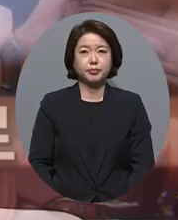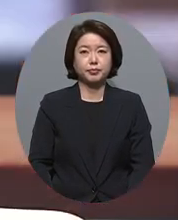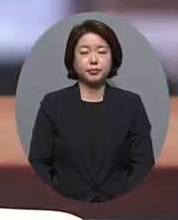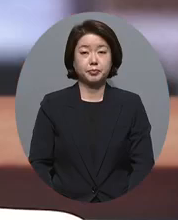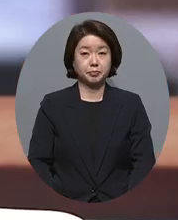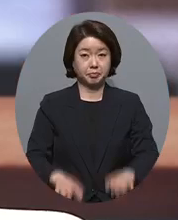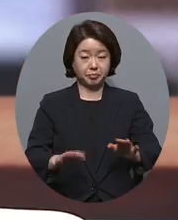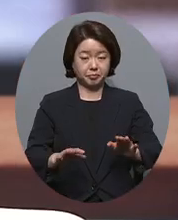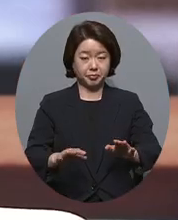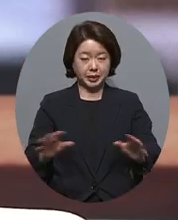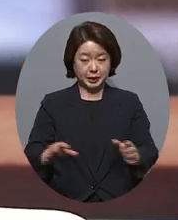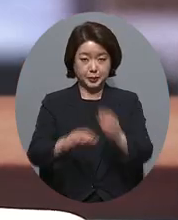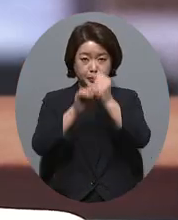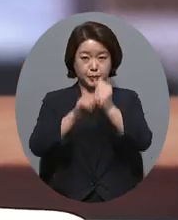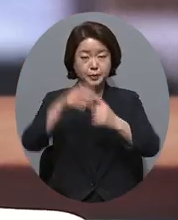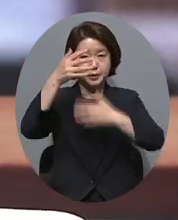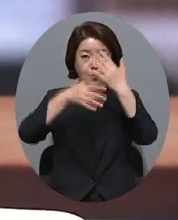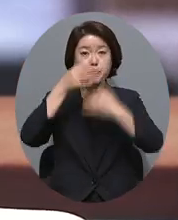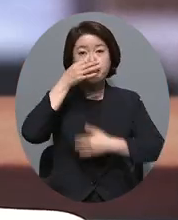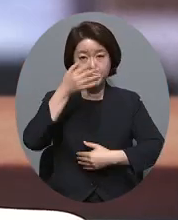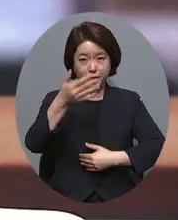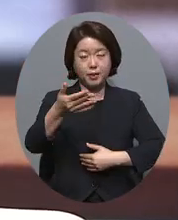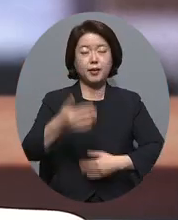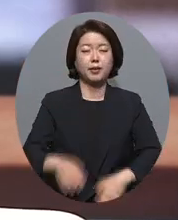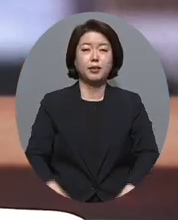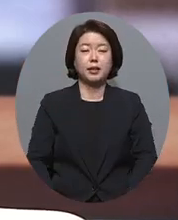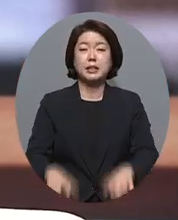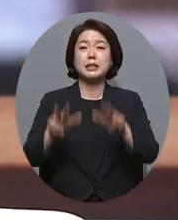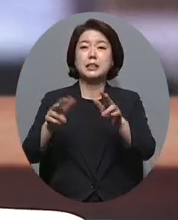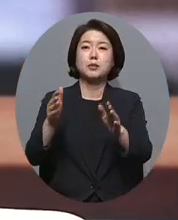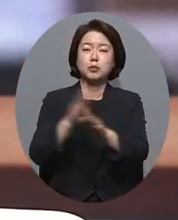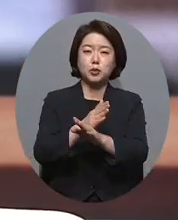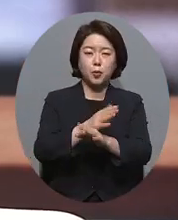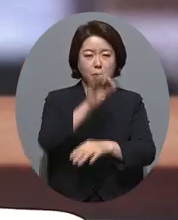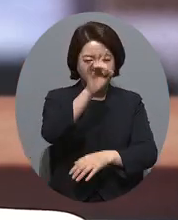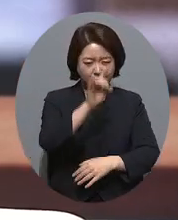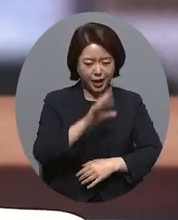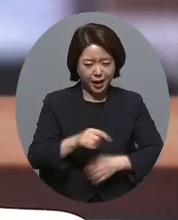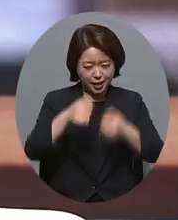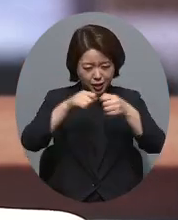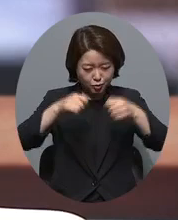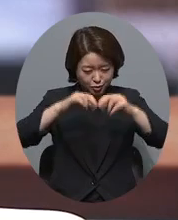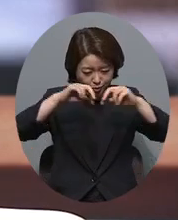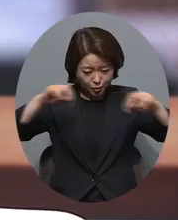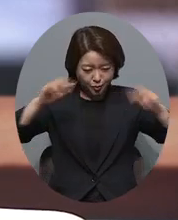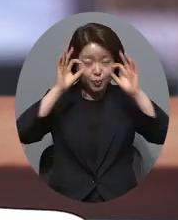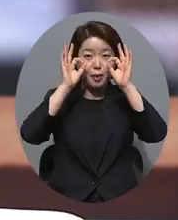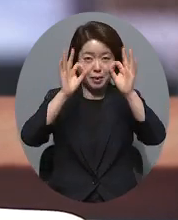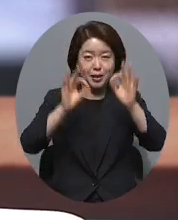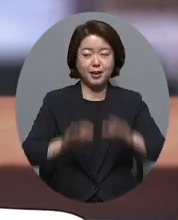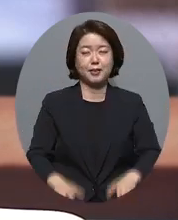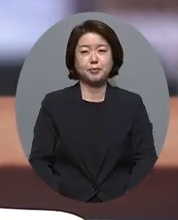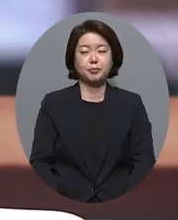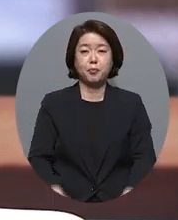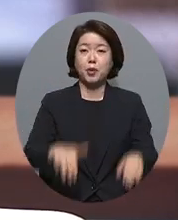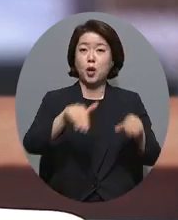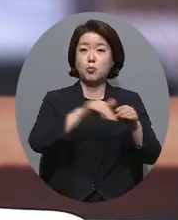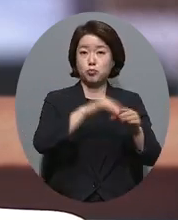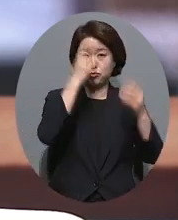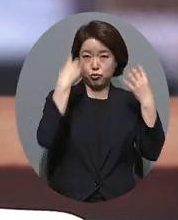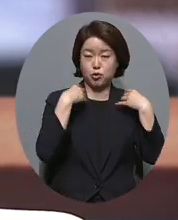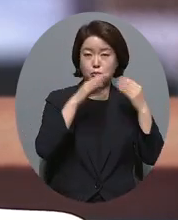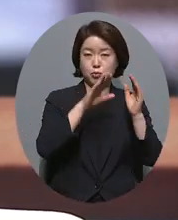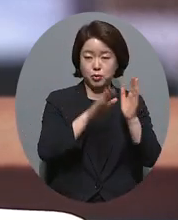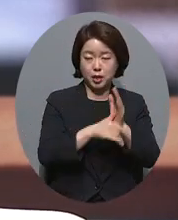자 대략적인 모습들을 저희가 영상으로 보여드렸습니다 지금부터는 하나하나 구체적으로 좀 들어가 보도록 하죠 문재인 정부 시절에